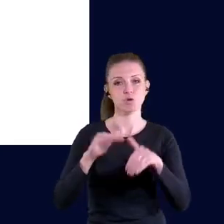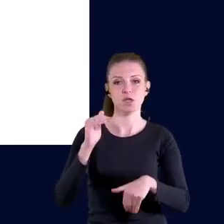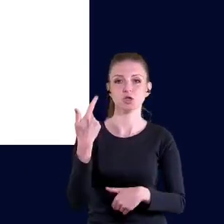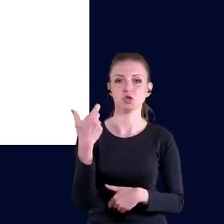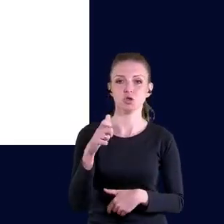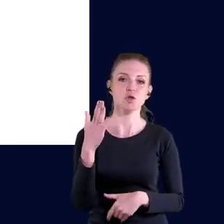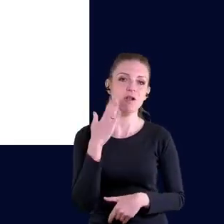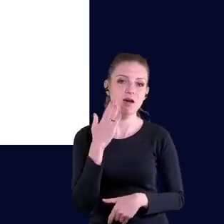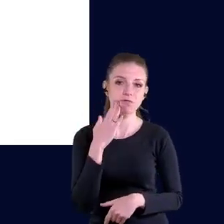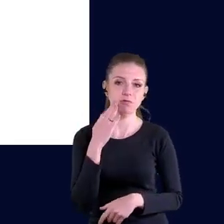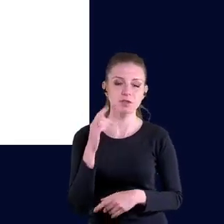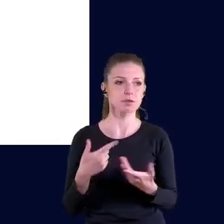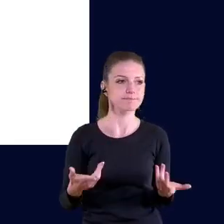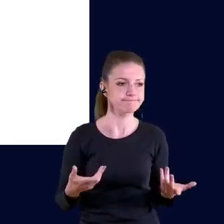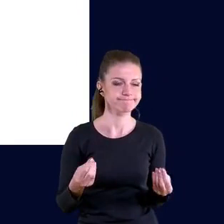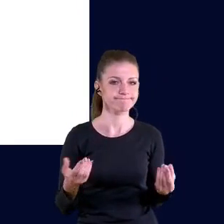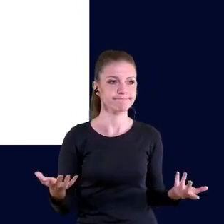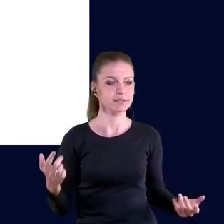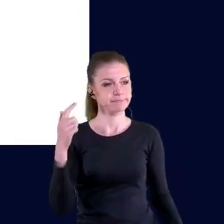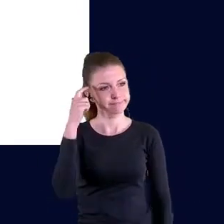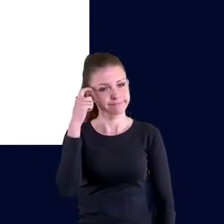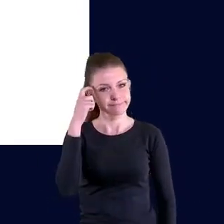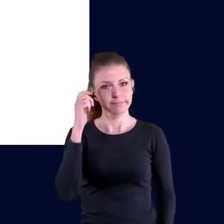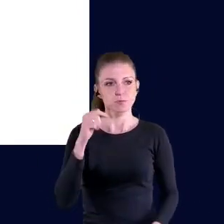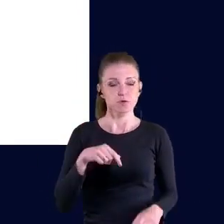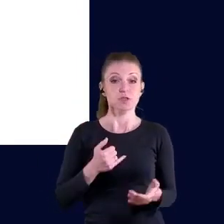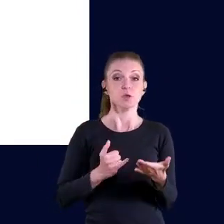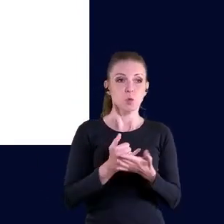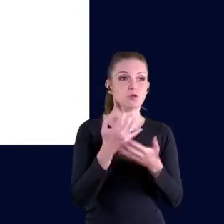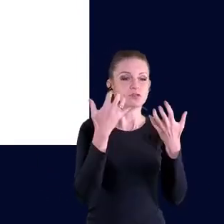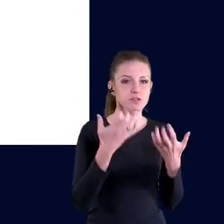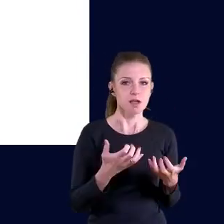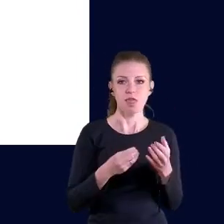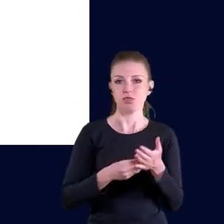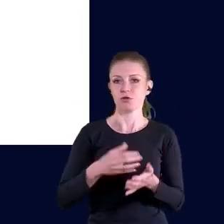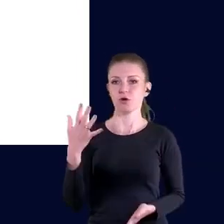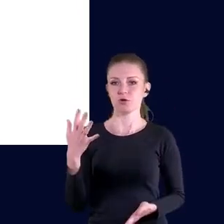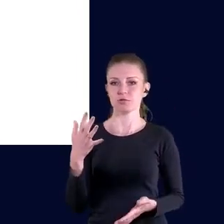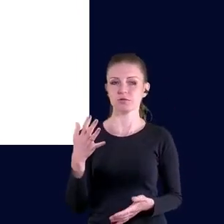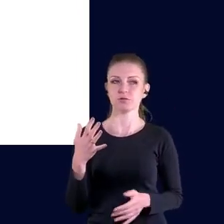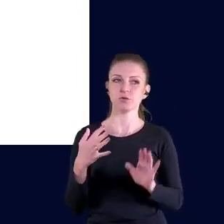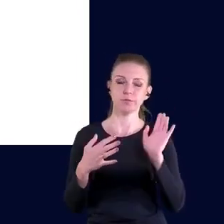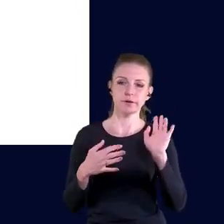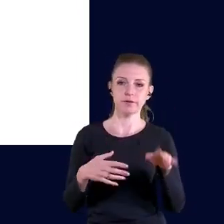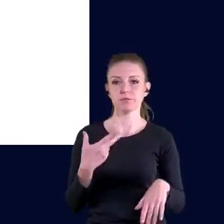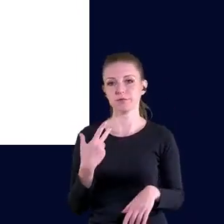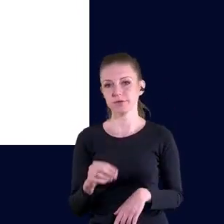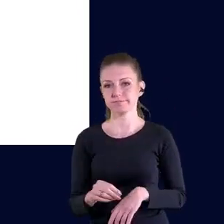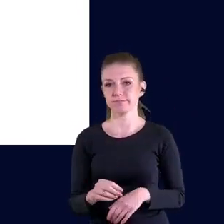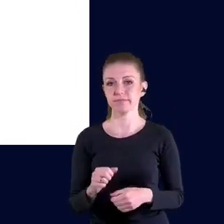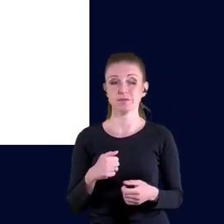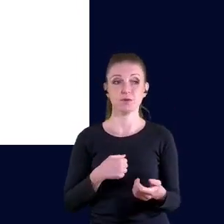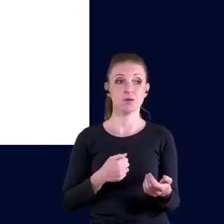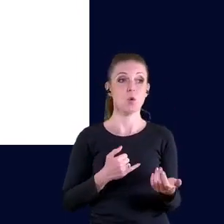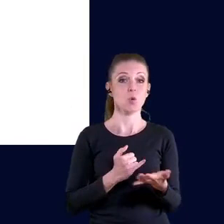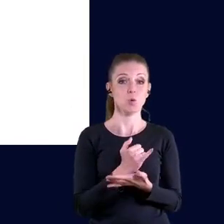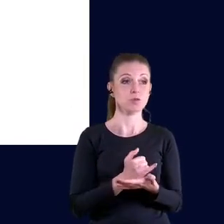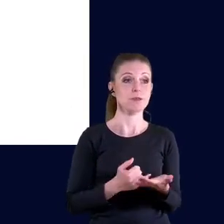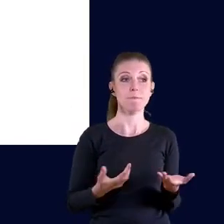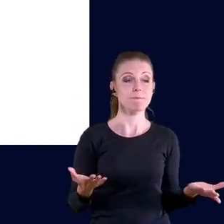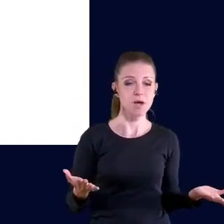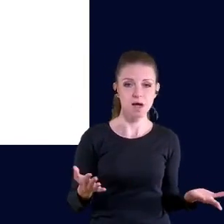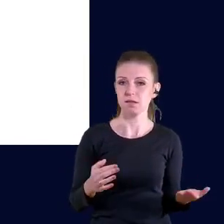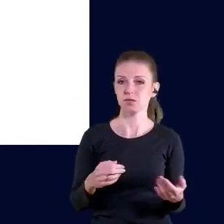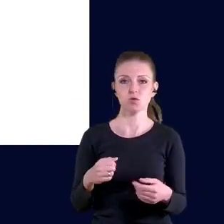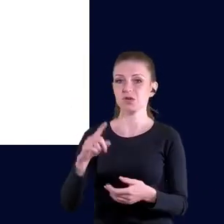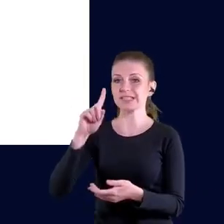Jeśli kogoś nie stać na taki pakiet to nie może przystąpić do kursu albo nie dostaje zaliczenia jak